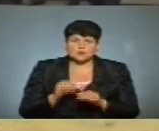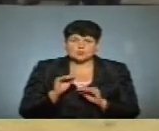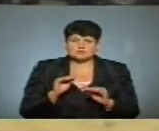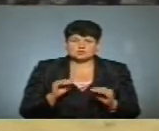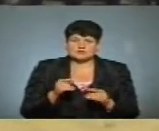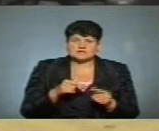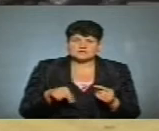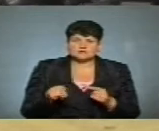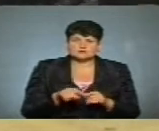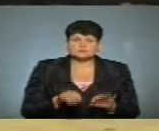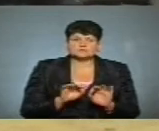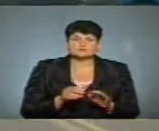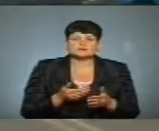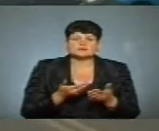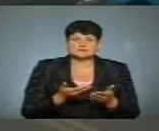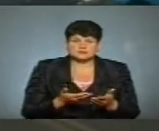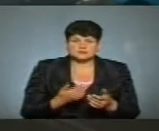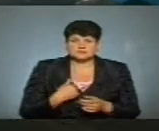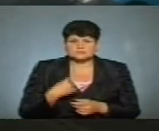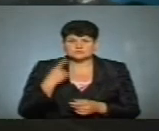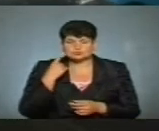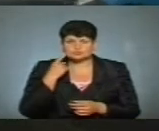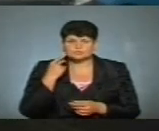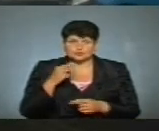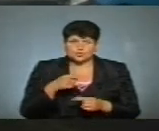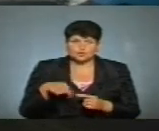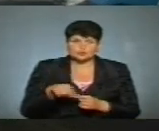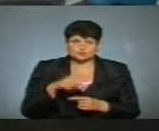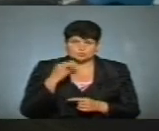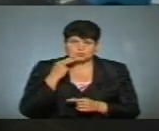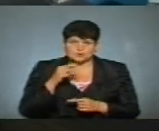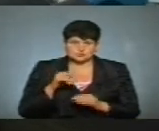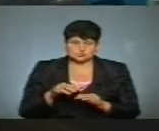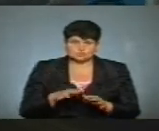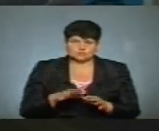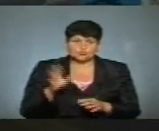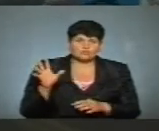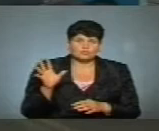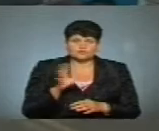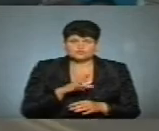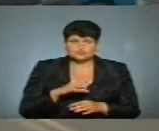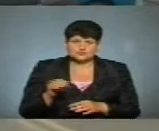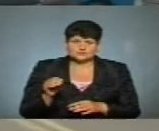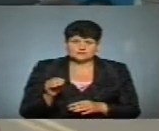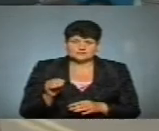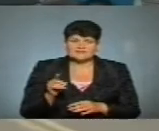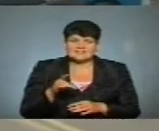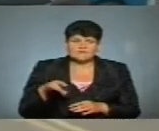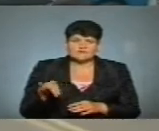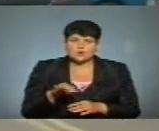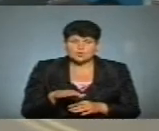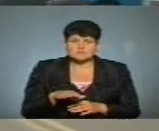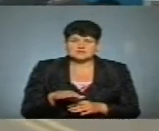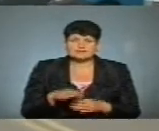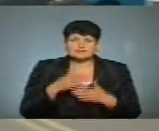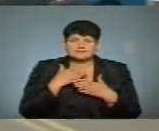кільця вони прокоментували так. Думаю, як це покращить рух. Бо всюди, ну, в Європі там